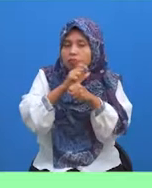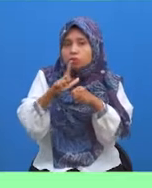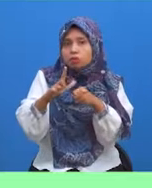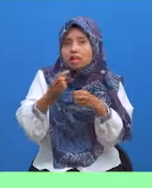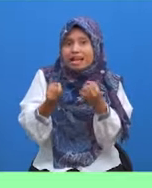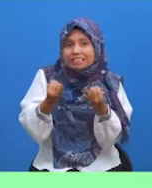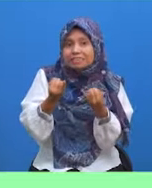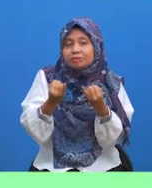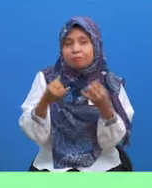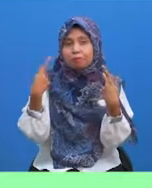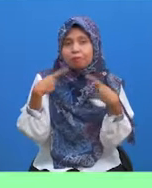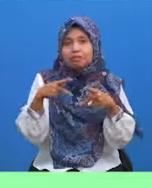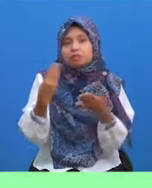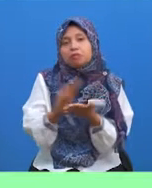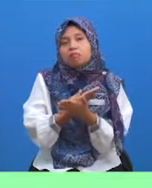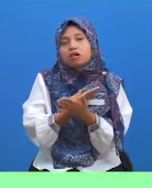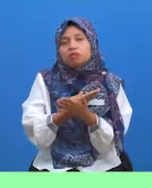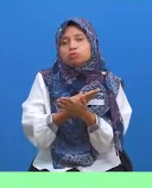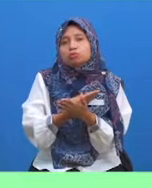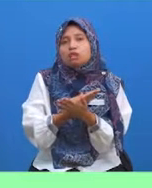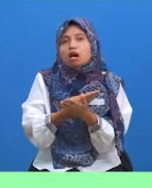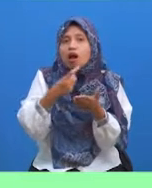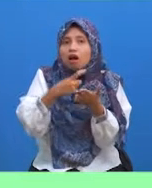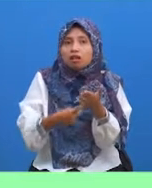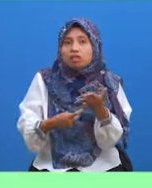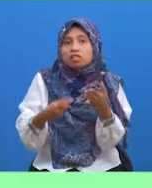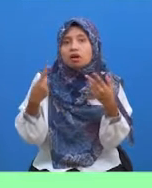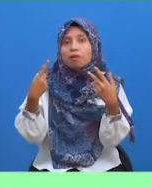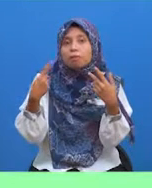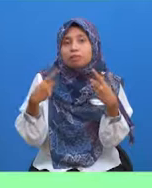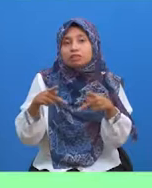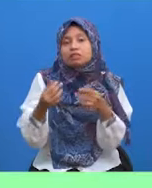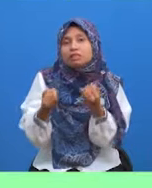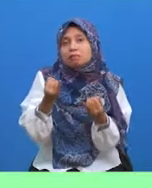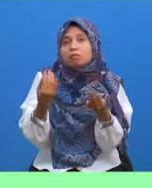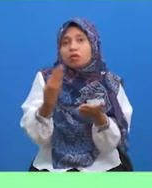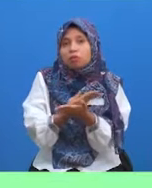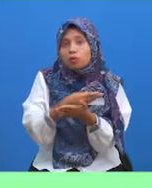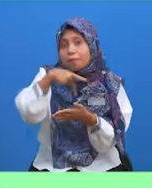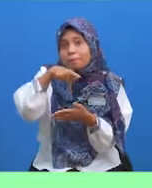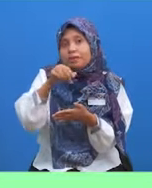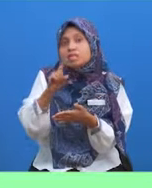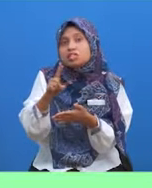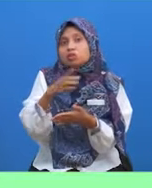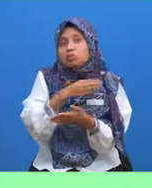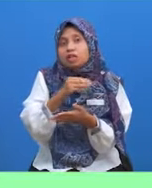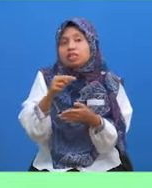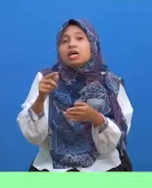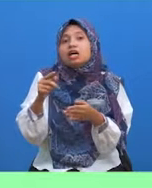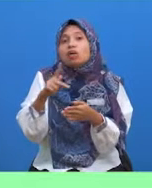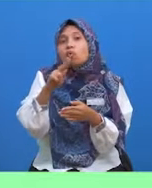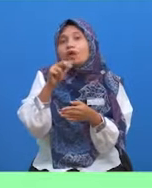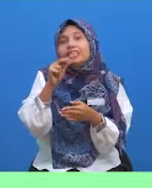keseimbangan pasar yang baru dimana harga keseimbangan baru bisa to dance counstity